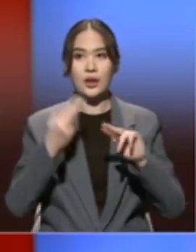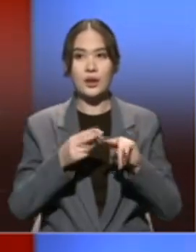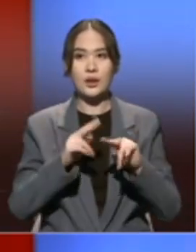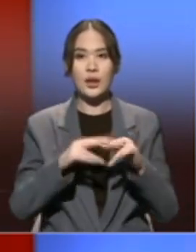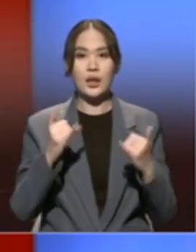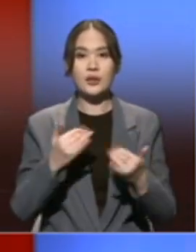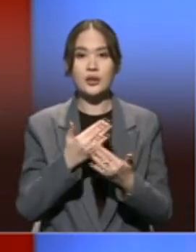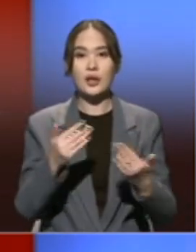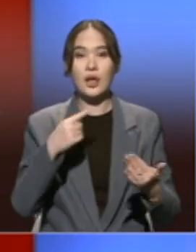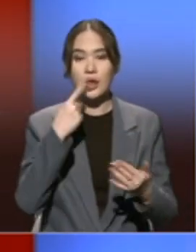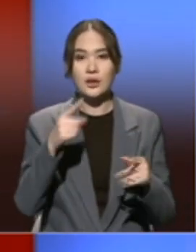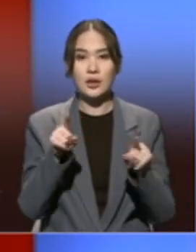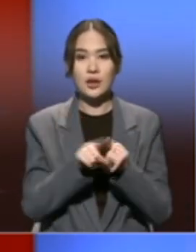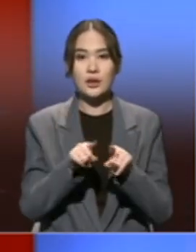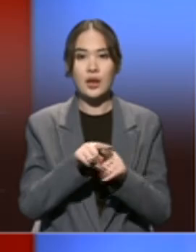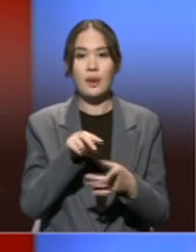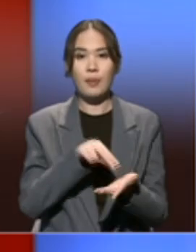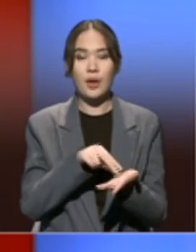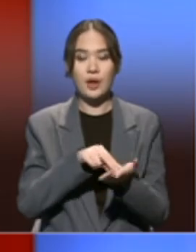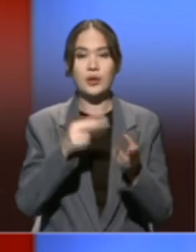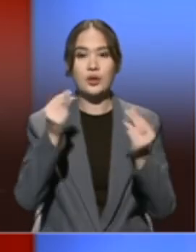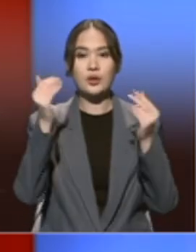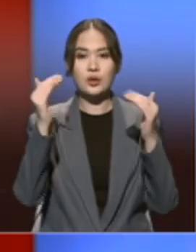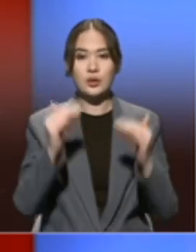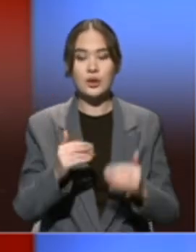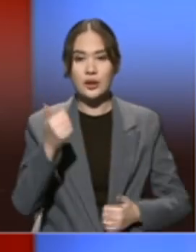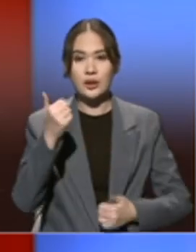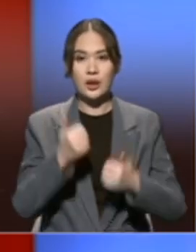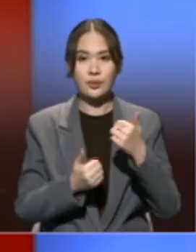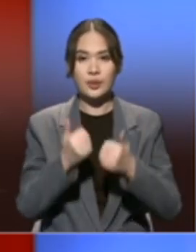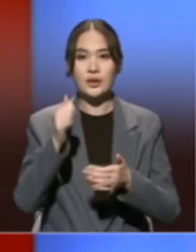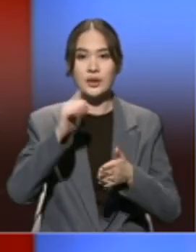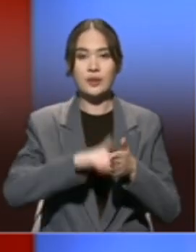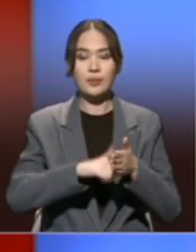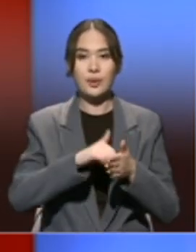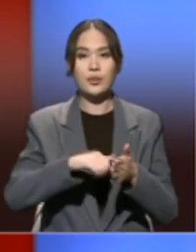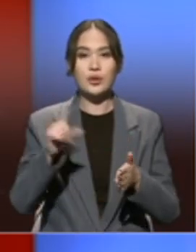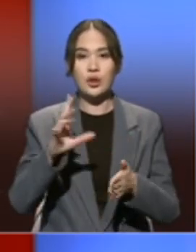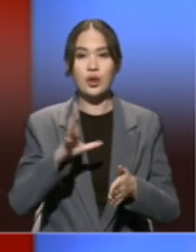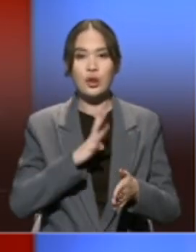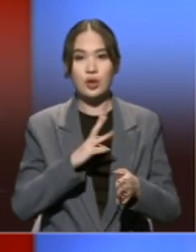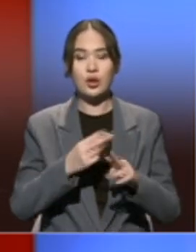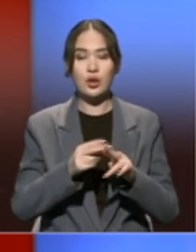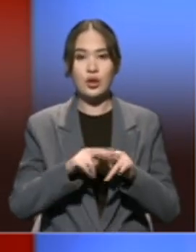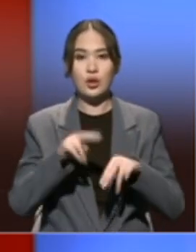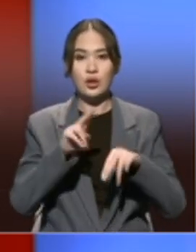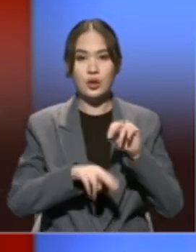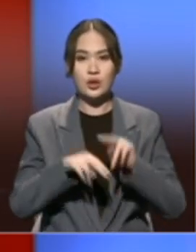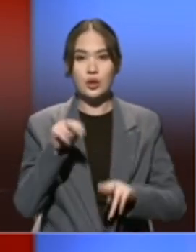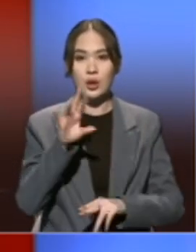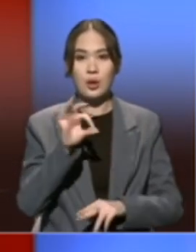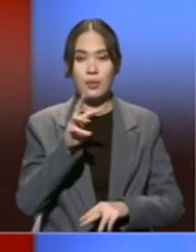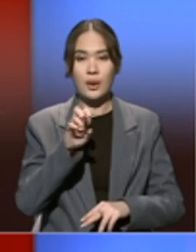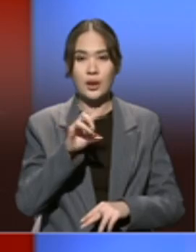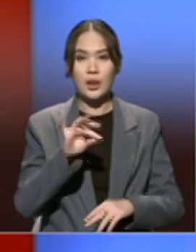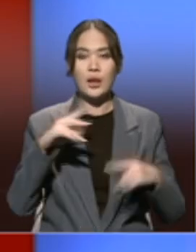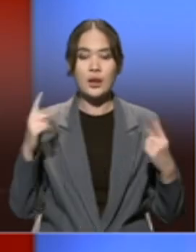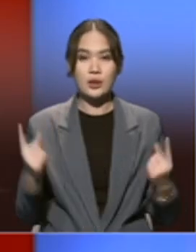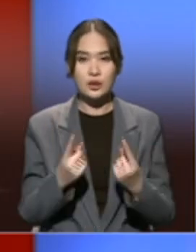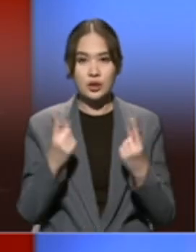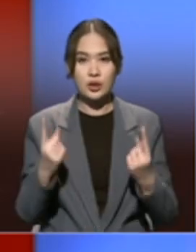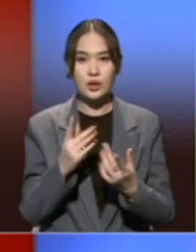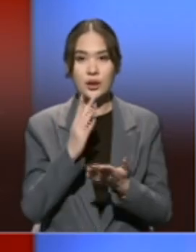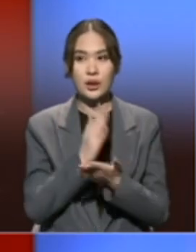айтқандай, бағада төмендеп жатыр салыстырмалы түрде. Себебі қазіргі таңда құрылыс компаниялары көптеген жеңілдік